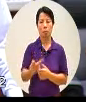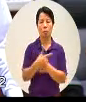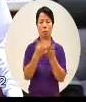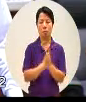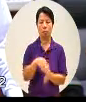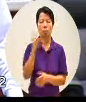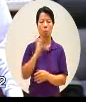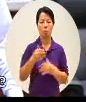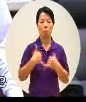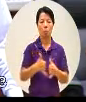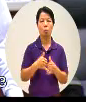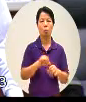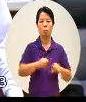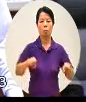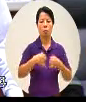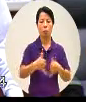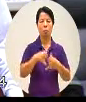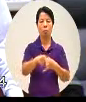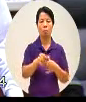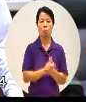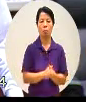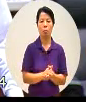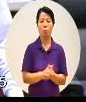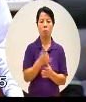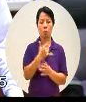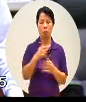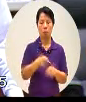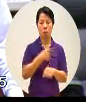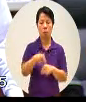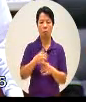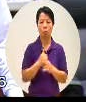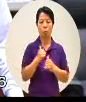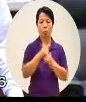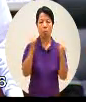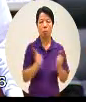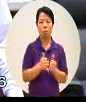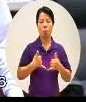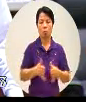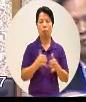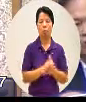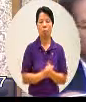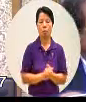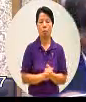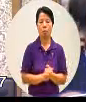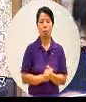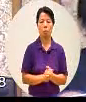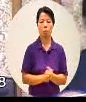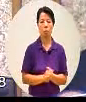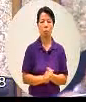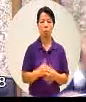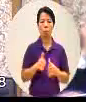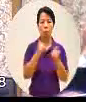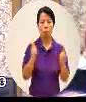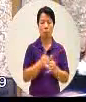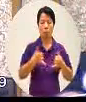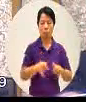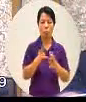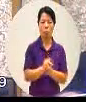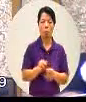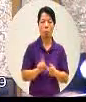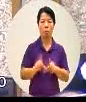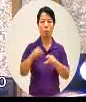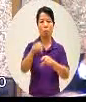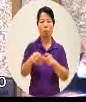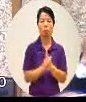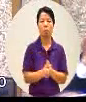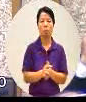的部分， 186 是烂位之一个民族路。 该谁没啦？ 不是，我先家己员报告，为民族路往东到城关路已